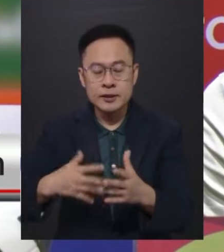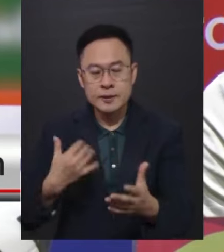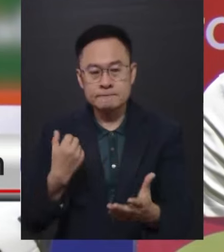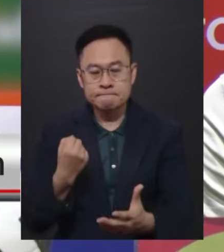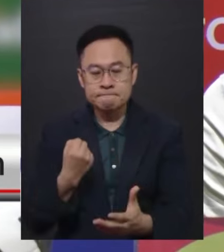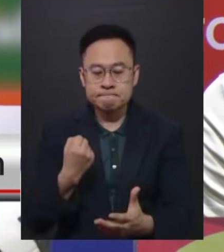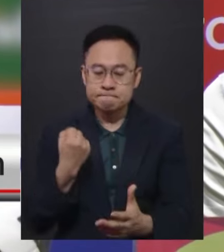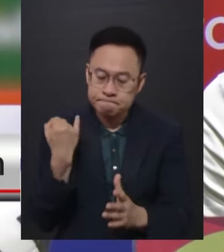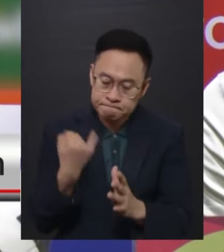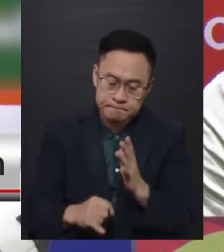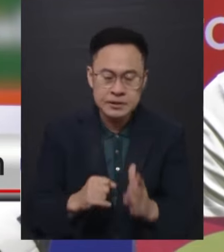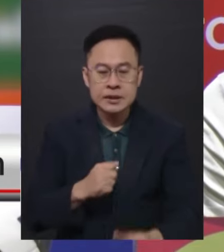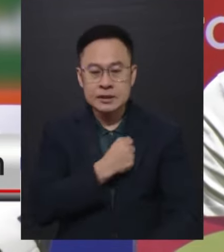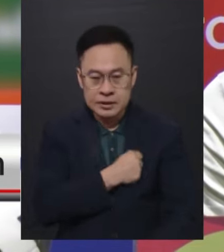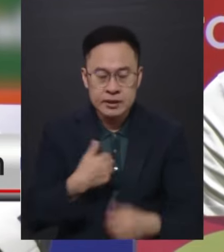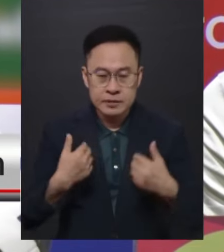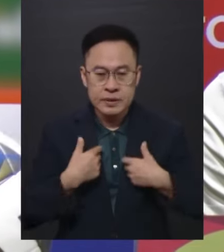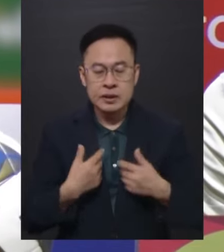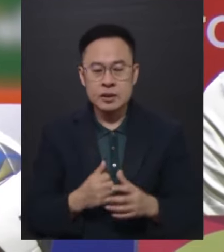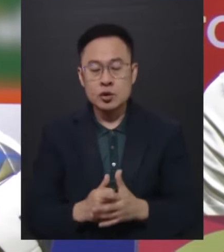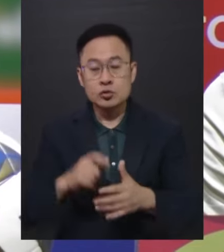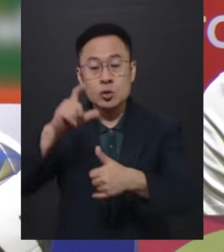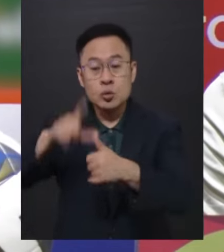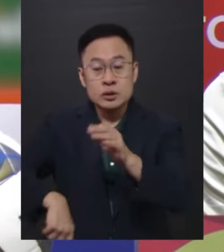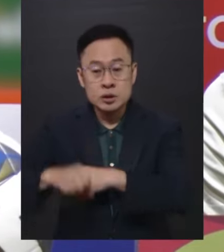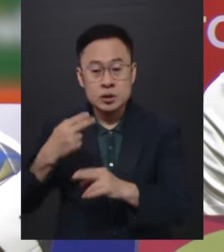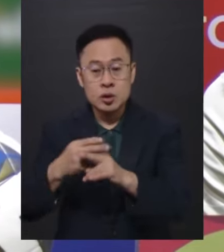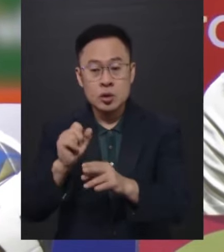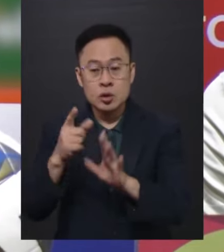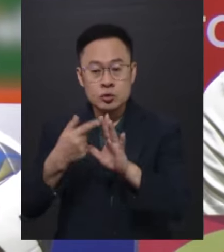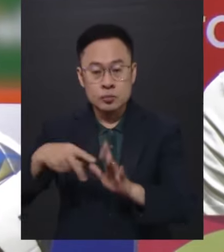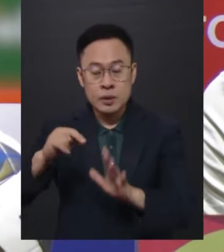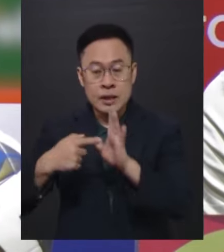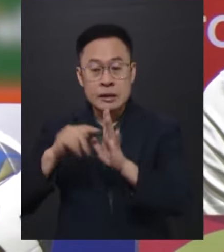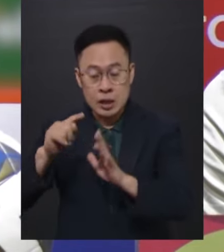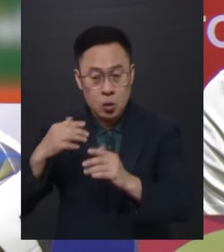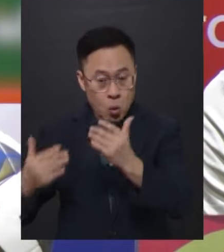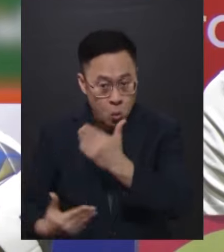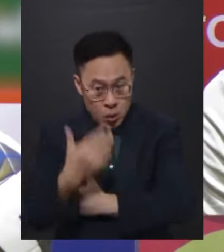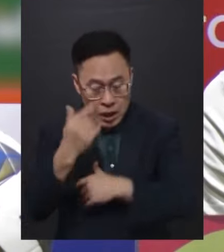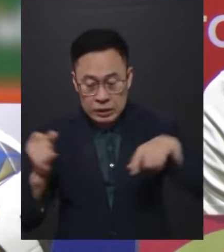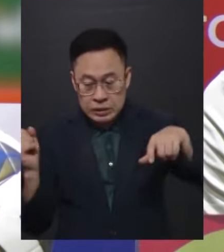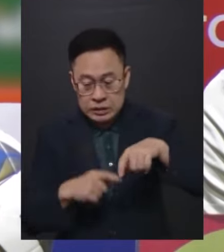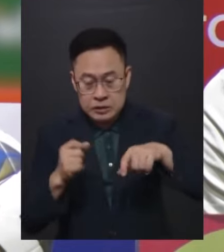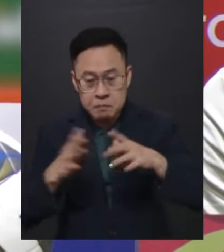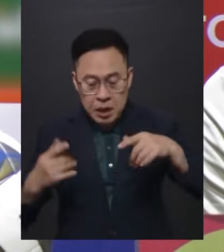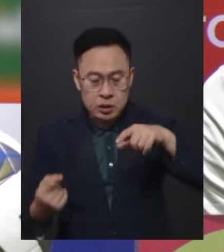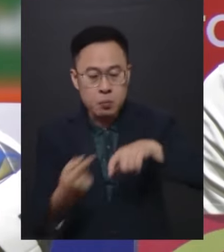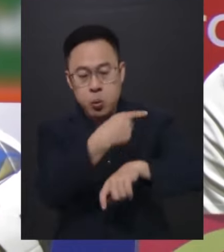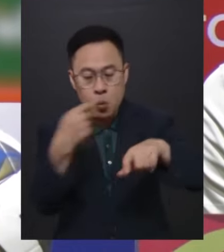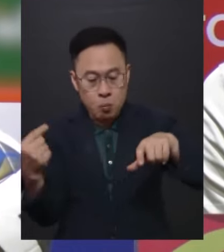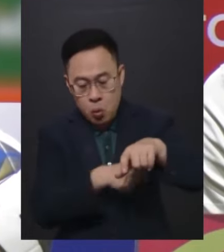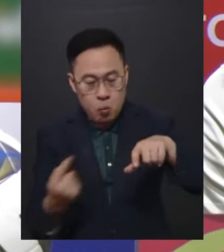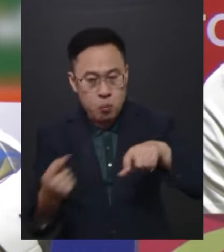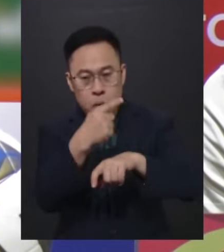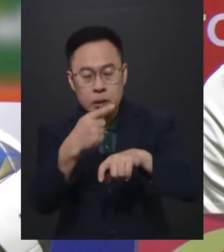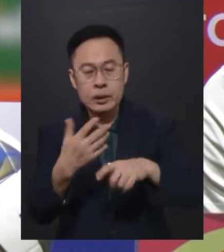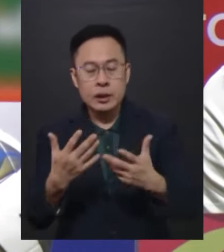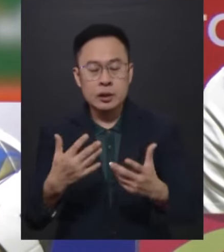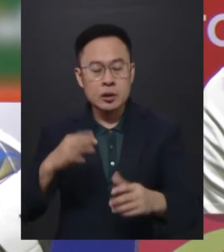อบพร้อมกับขอโทษแฟนบอลหลังจากที่ตัวเองก็มีโอกาสยิงหลายต่อหลายครั้งแต่ว่าก็ทำไม่ได้นะ